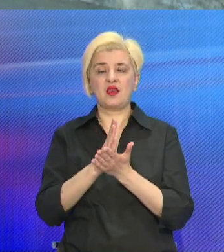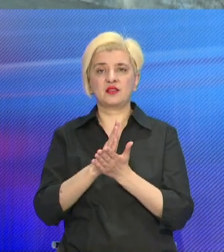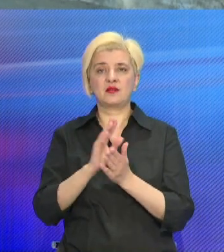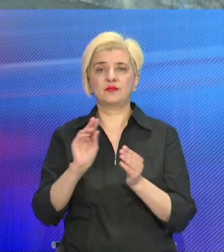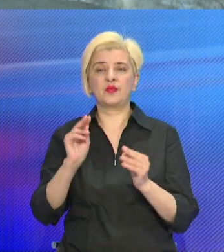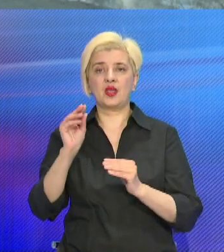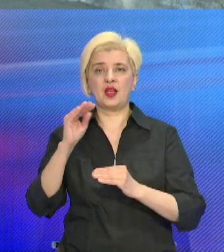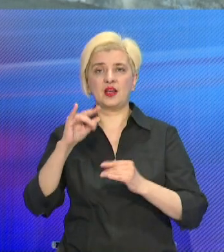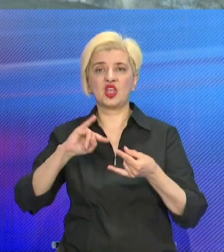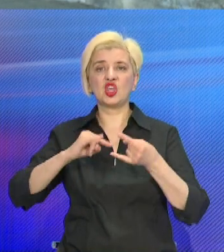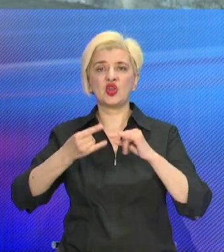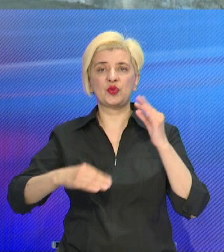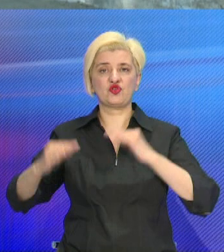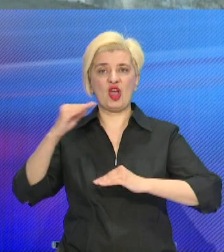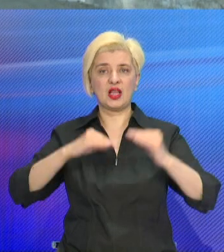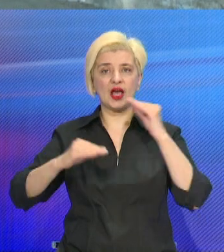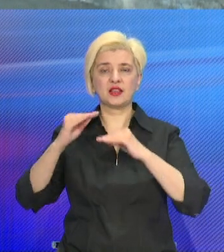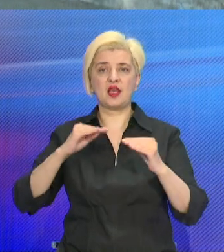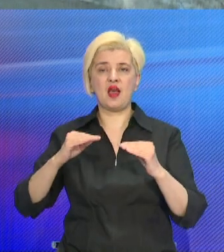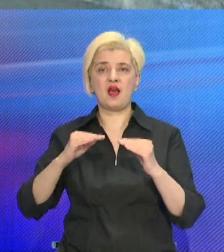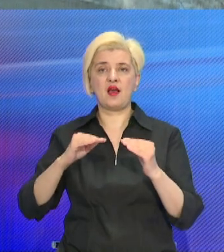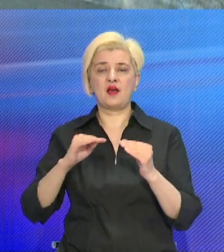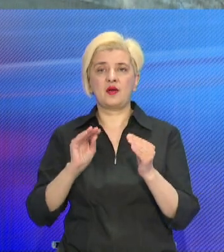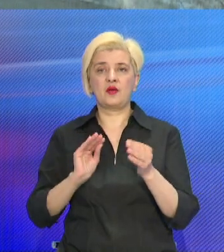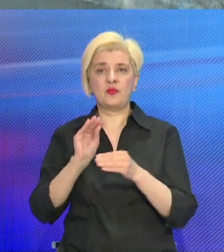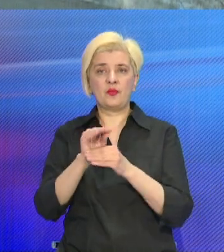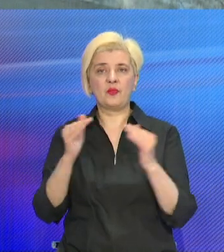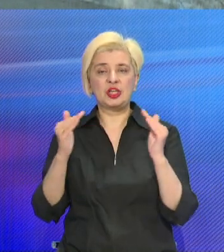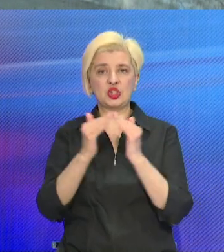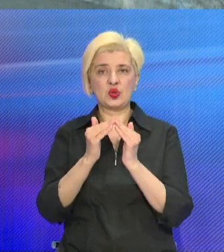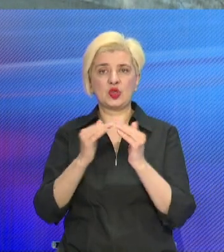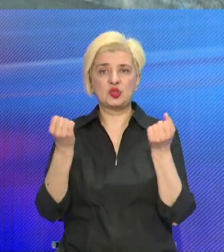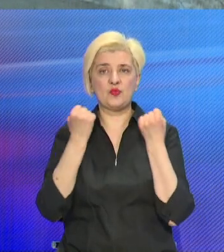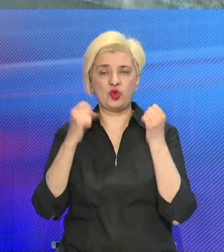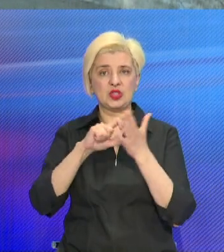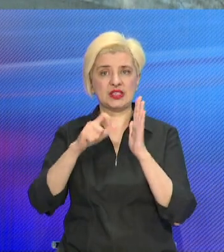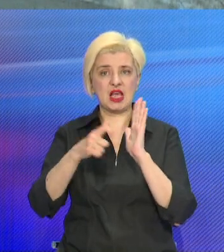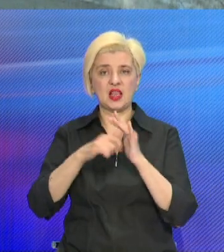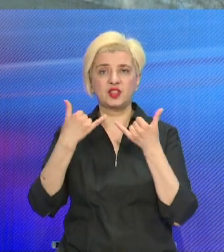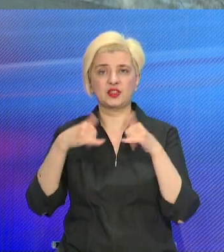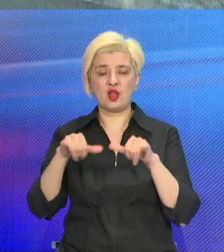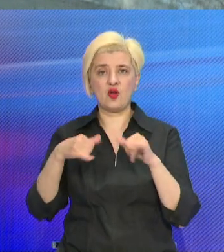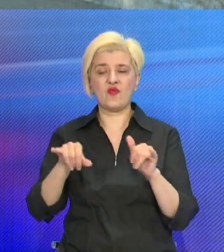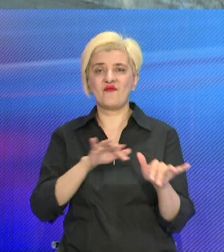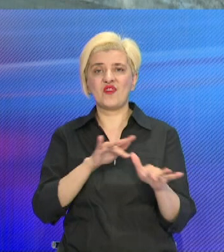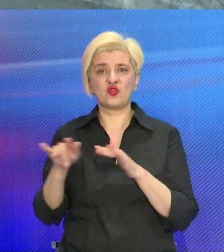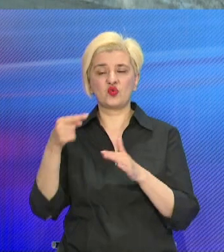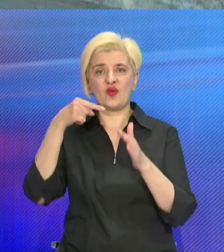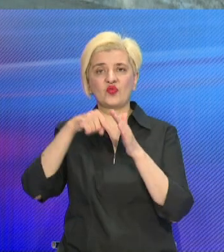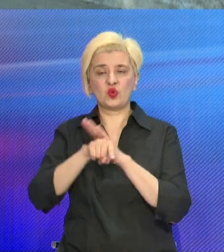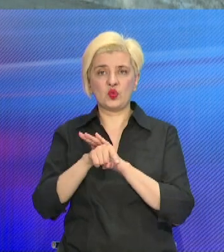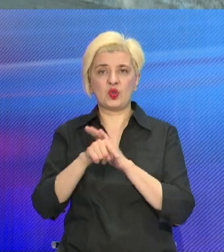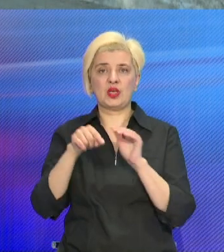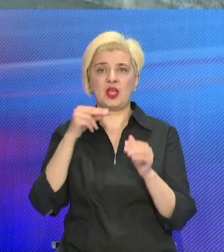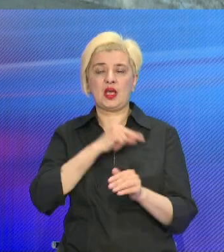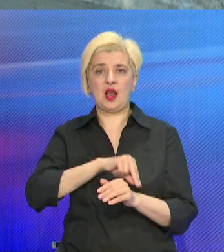спортзала и столовой. До конца месяца кирпичная кладка будет выполнена 100%. Ведутся внутренние работы. Устройство